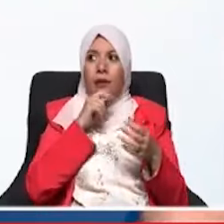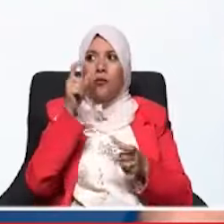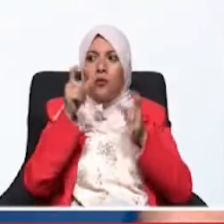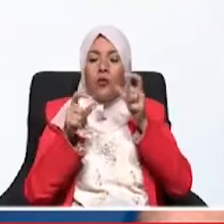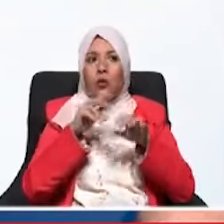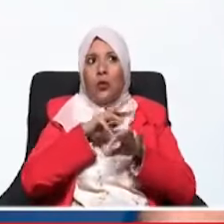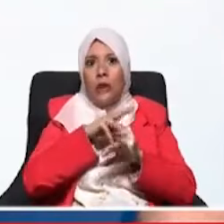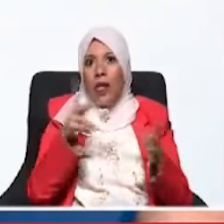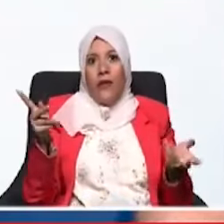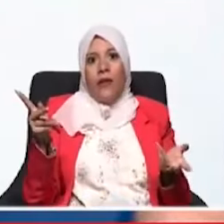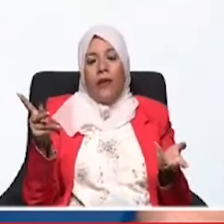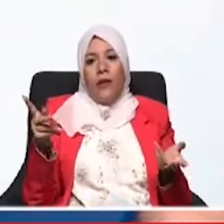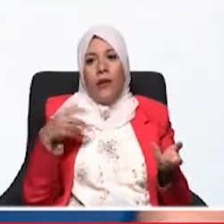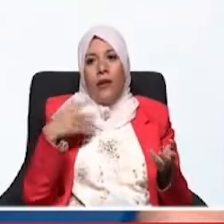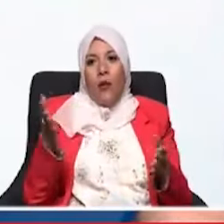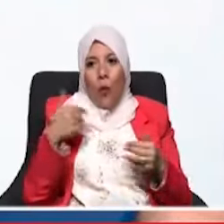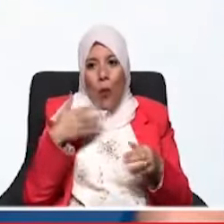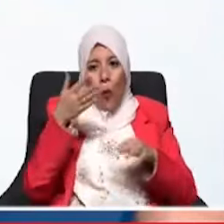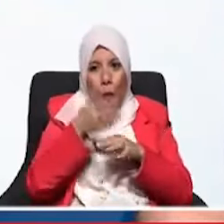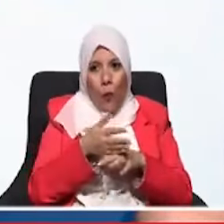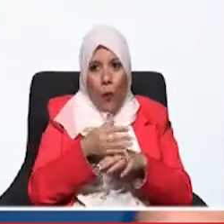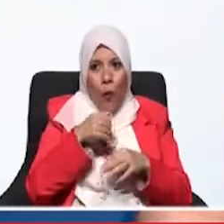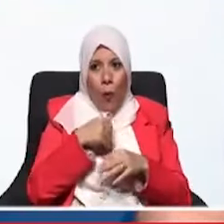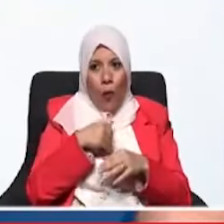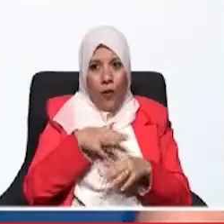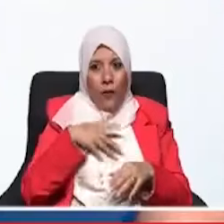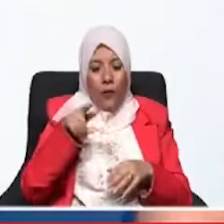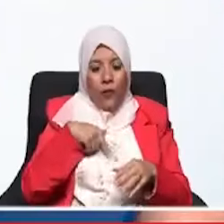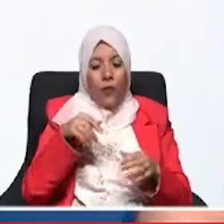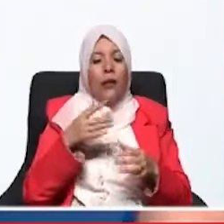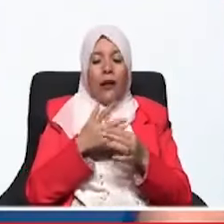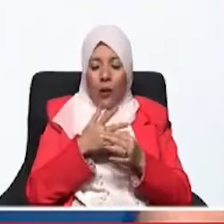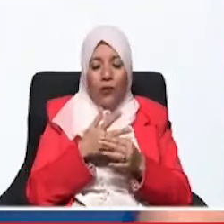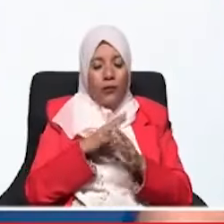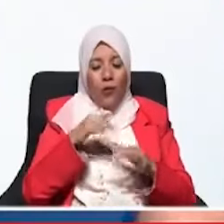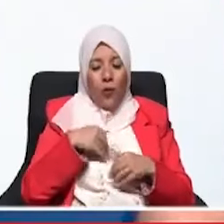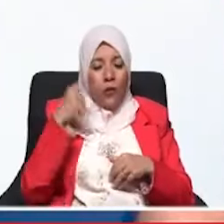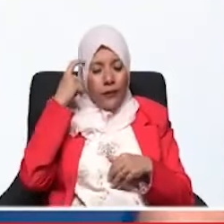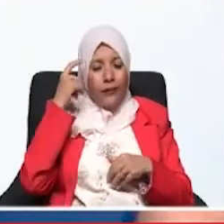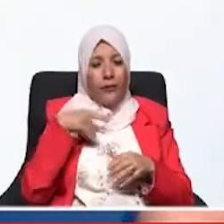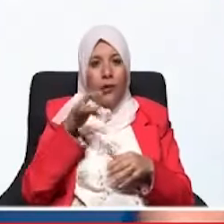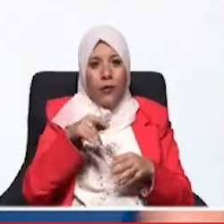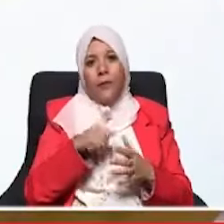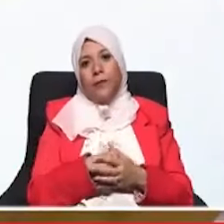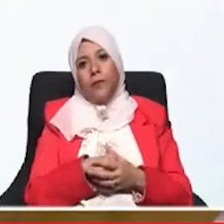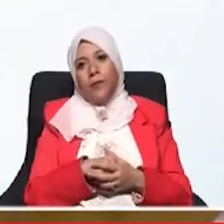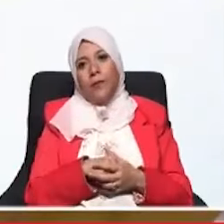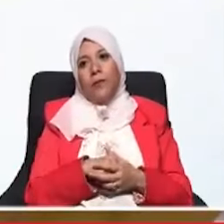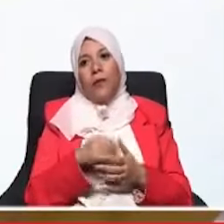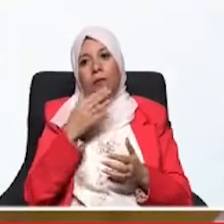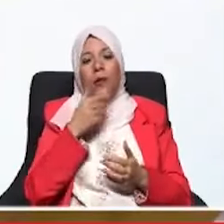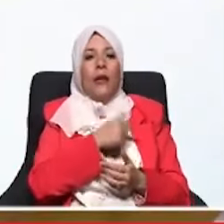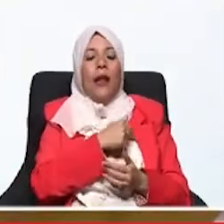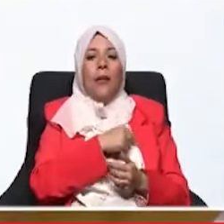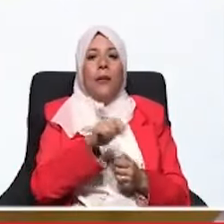خالص انا قمت من القاعده دي وانا مدرك ان انا وهي هنرتبط وهنتجوز اقرب طريق لقلبك